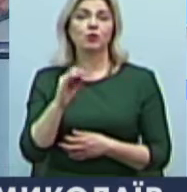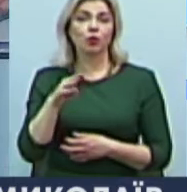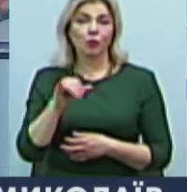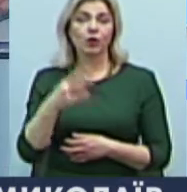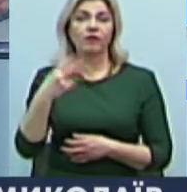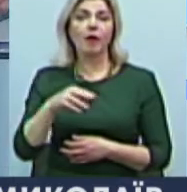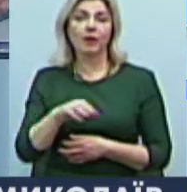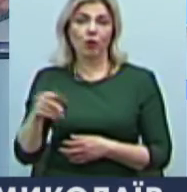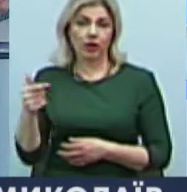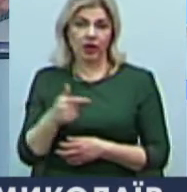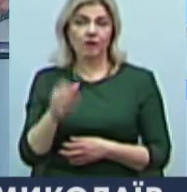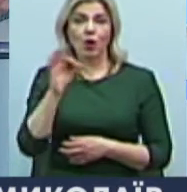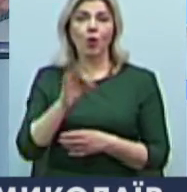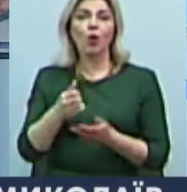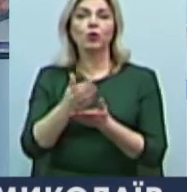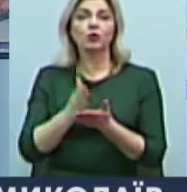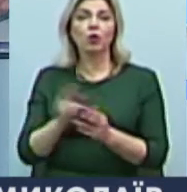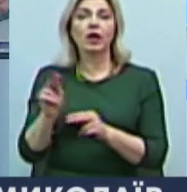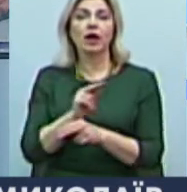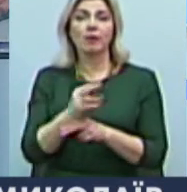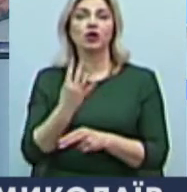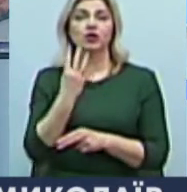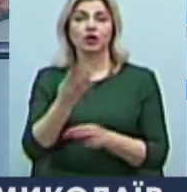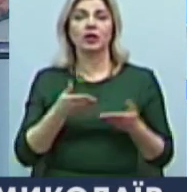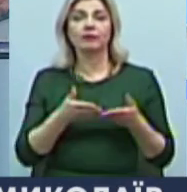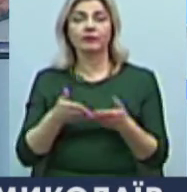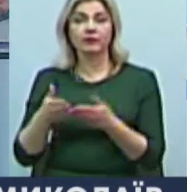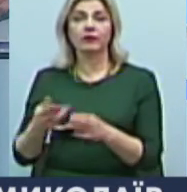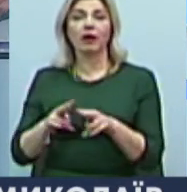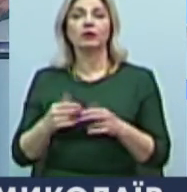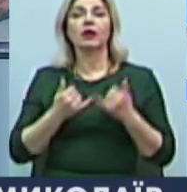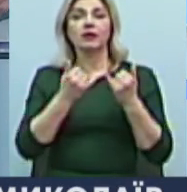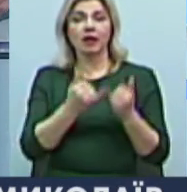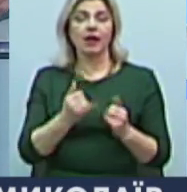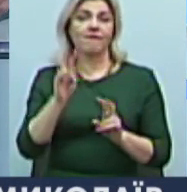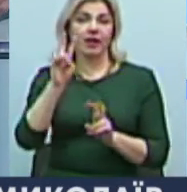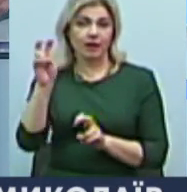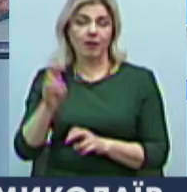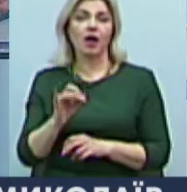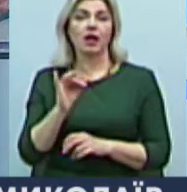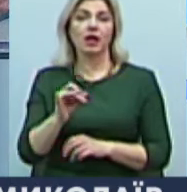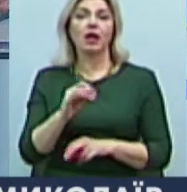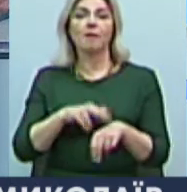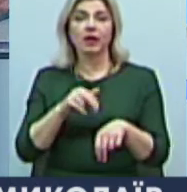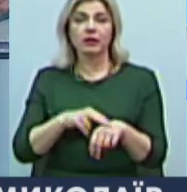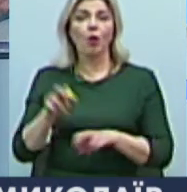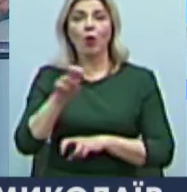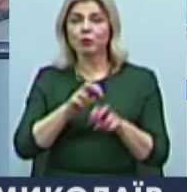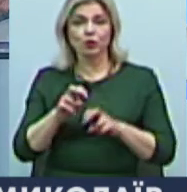гривень. Йдеться про послуги з ремонту 4 плавзасобів, які надала фірма «Бізнес Марин». Силовики обшуки не